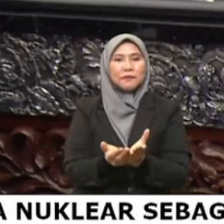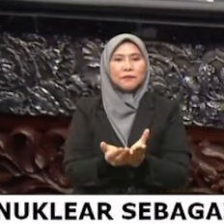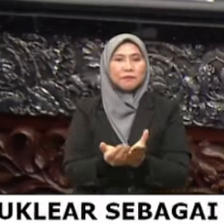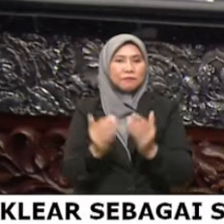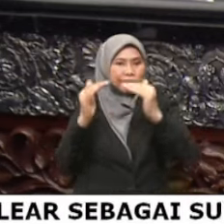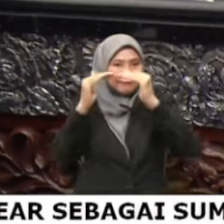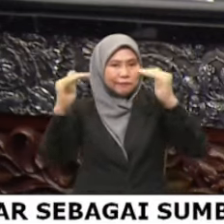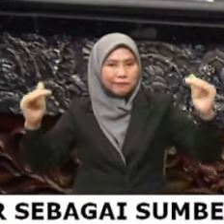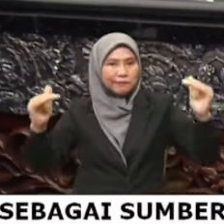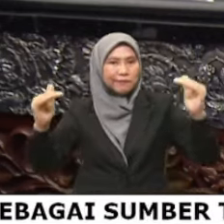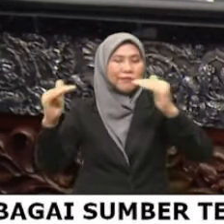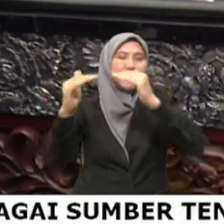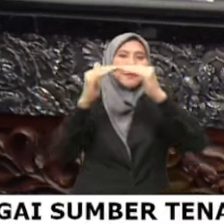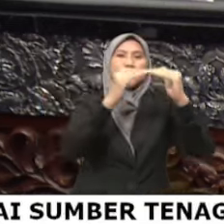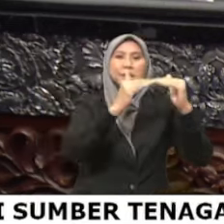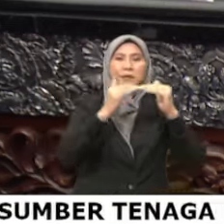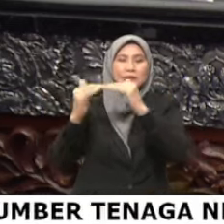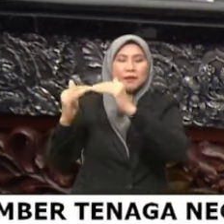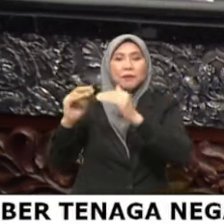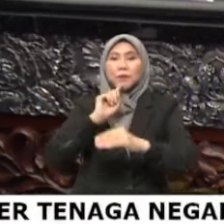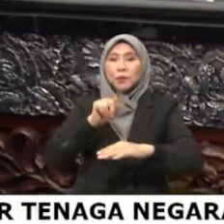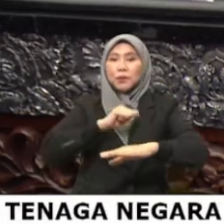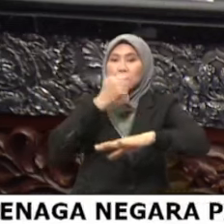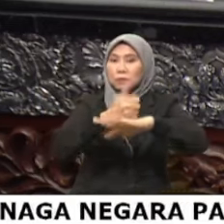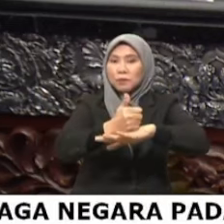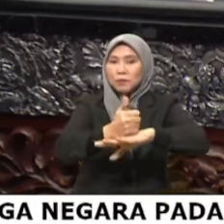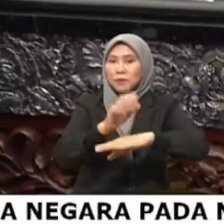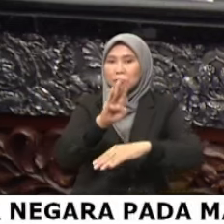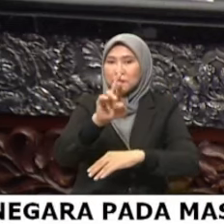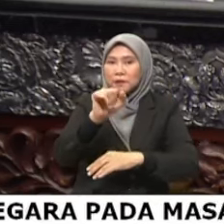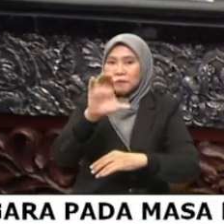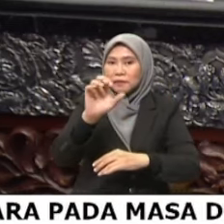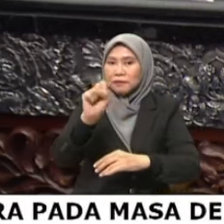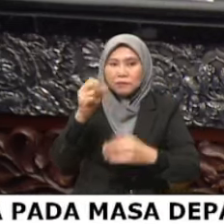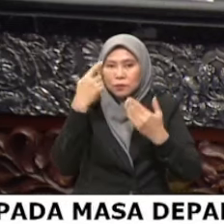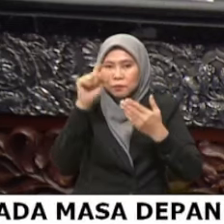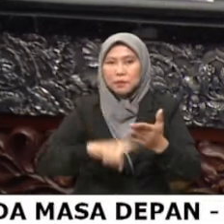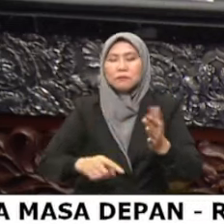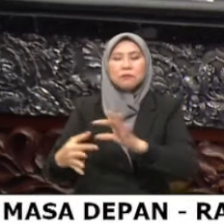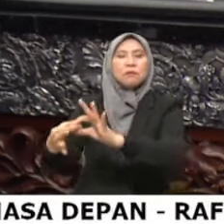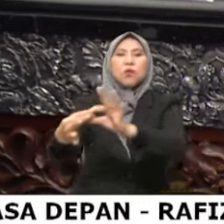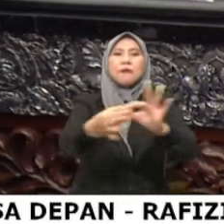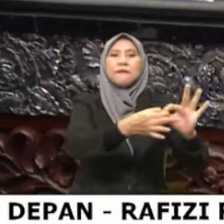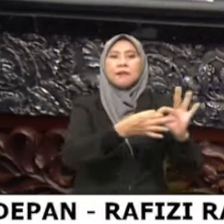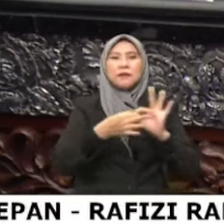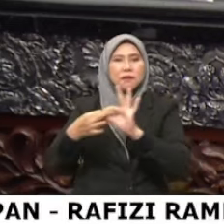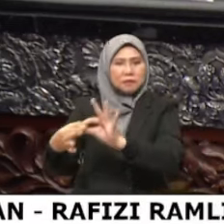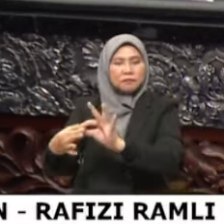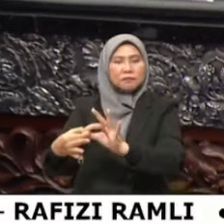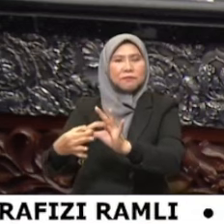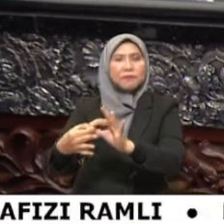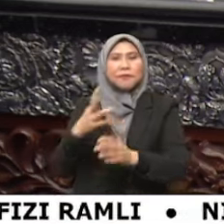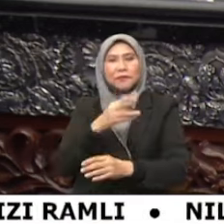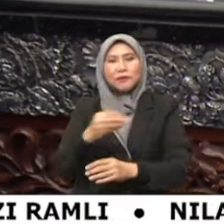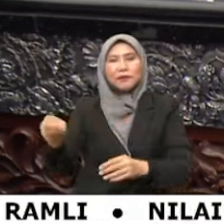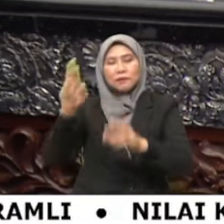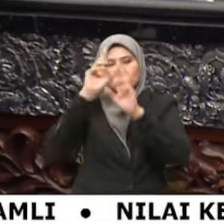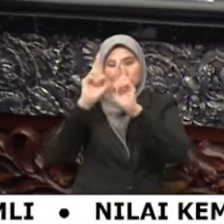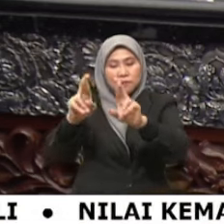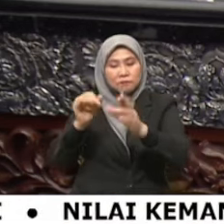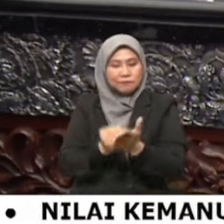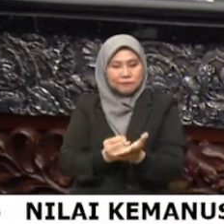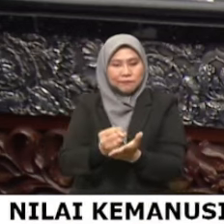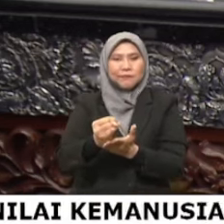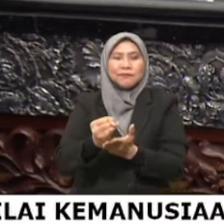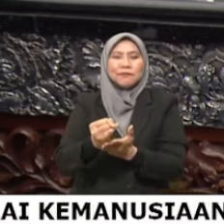lebih adil dan saksama. BRICS ditubuhkan berdasarkan prinsip muafakat dan memberi penekanan terhadap kedaulatan dan